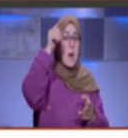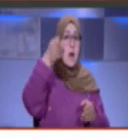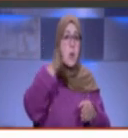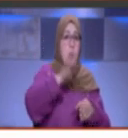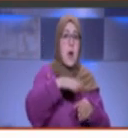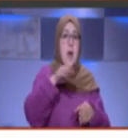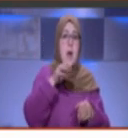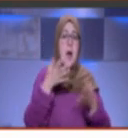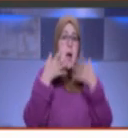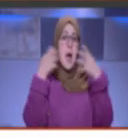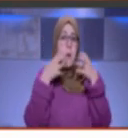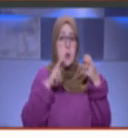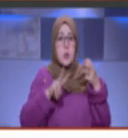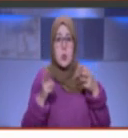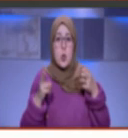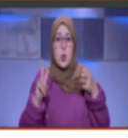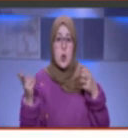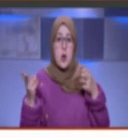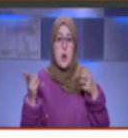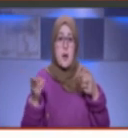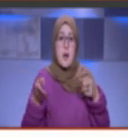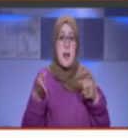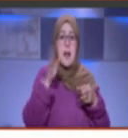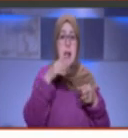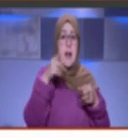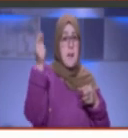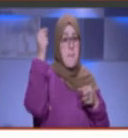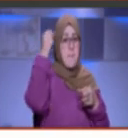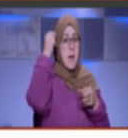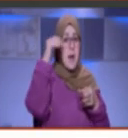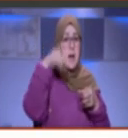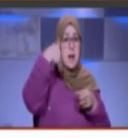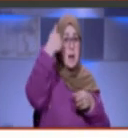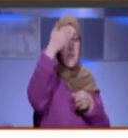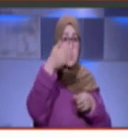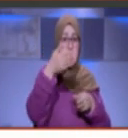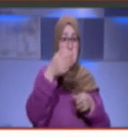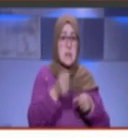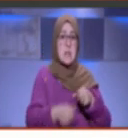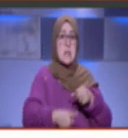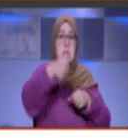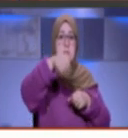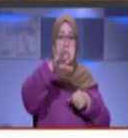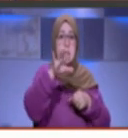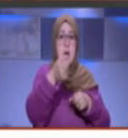اللقاحات الفاعلة التي ستعطي أفضل النتائج بحلول نهاية هذا الشهر.